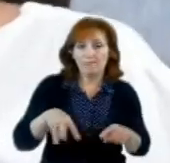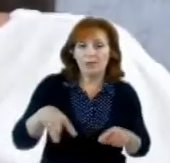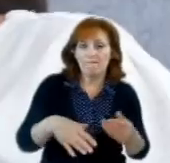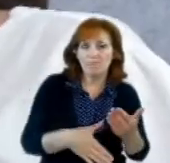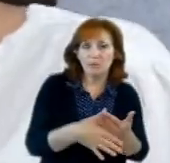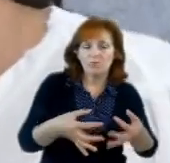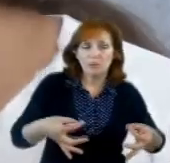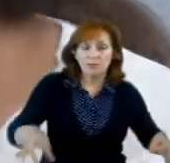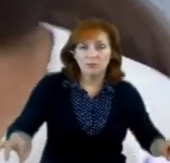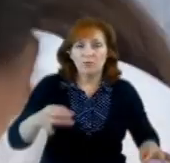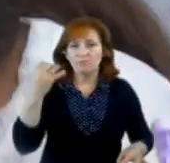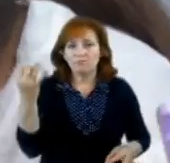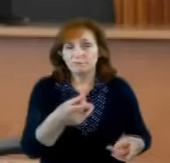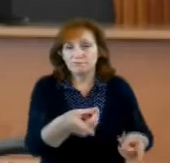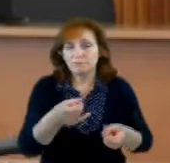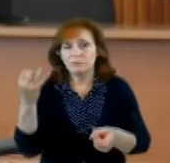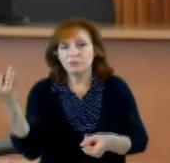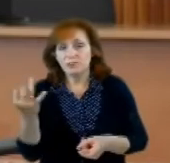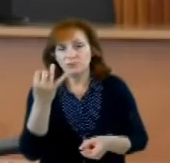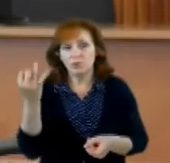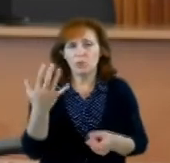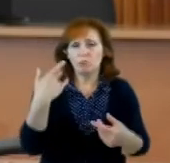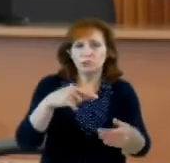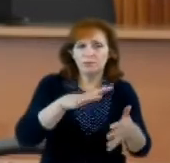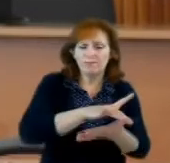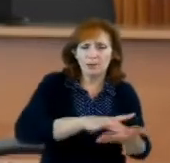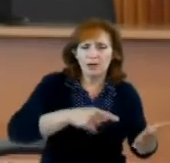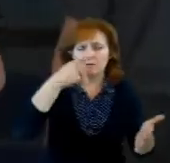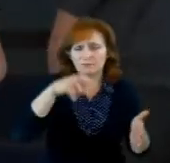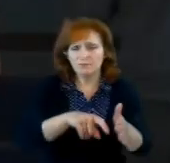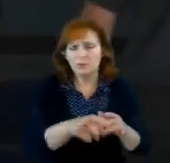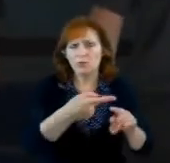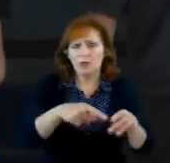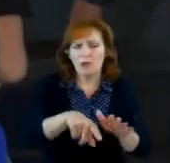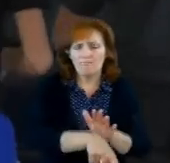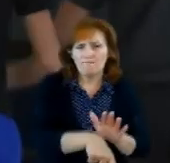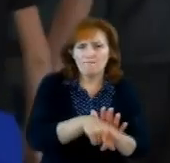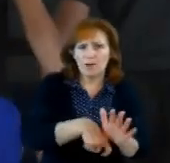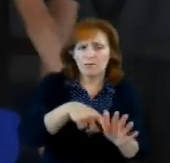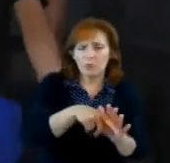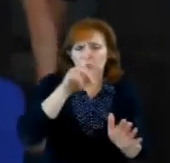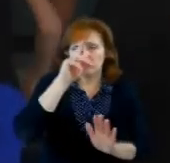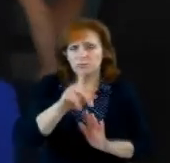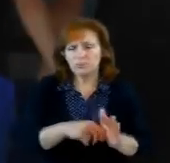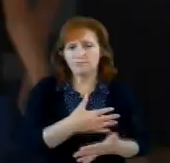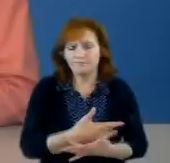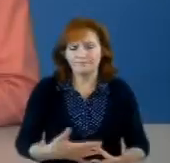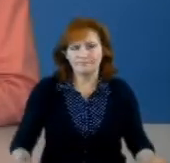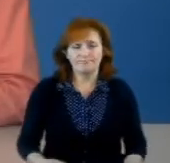Ми пішли вже далі. Ми пішли в археологію, ми пішли в історичне краєзнавство. Юлія Колик, Дмитро Руденко. Новини на